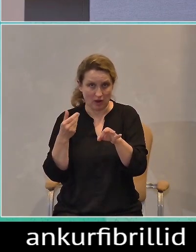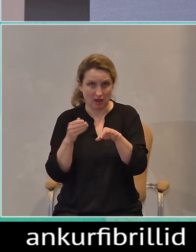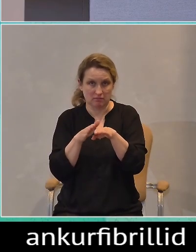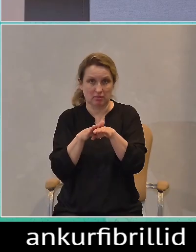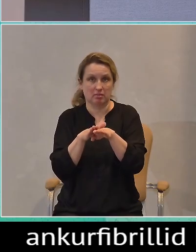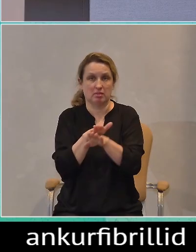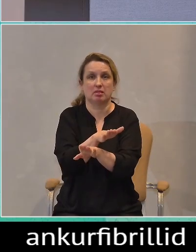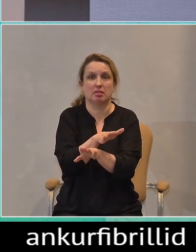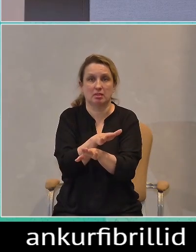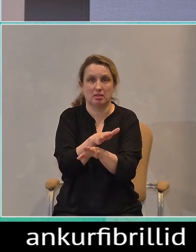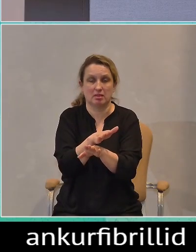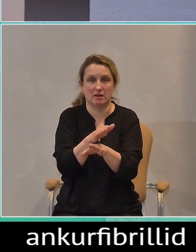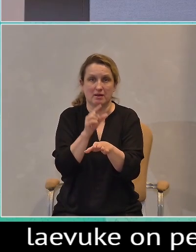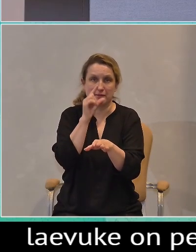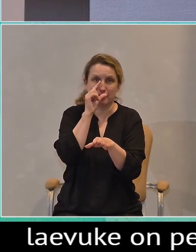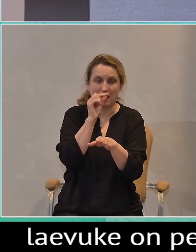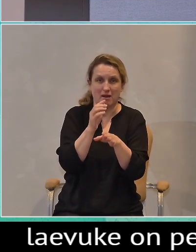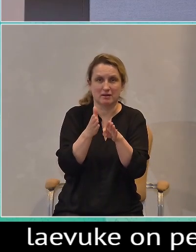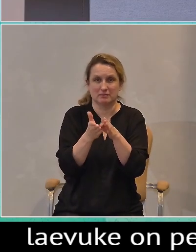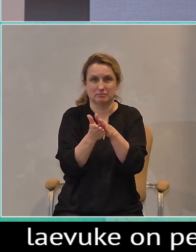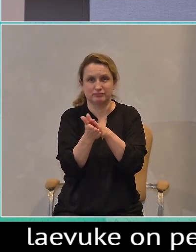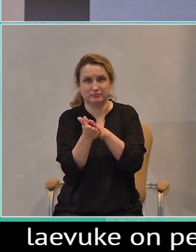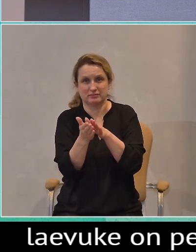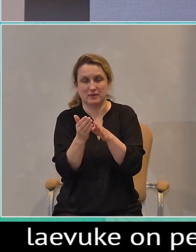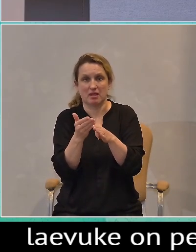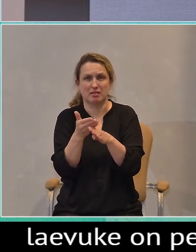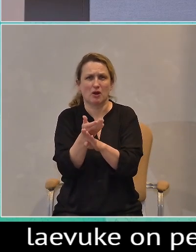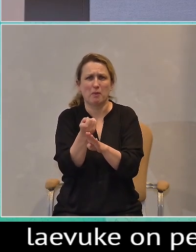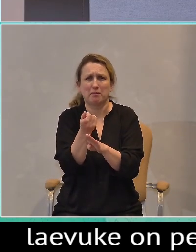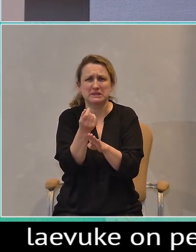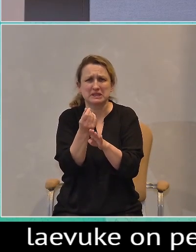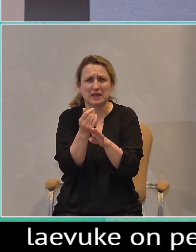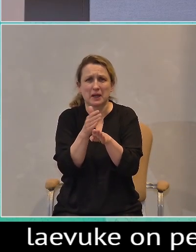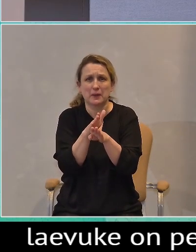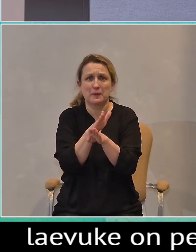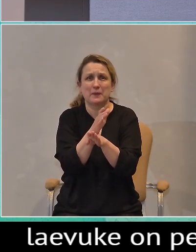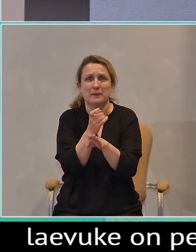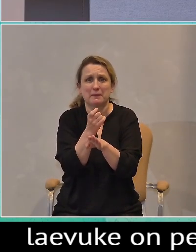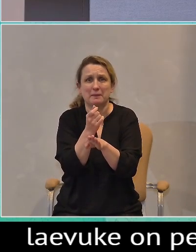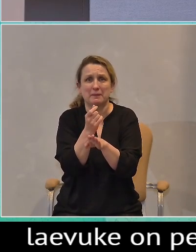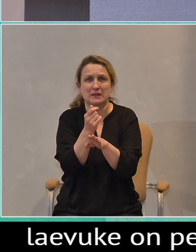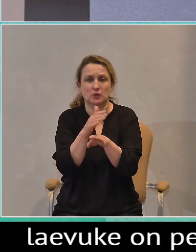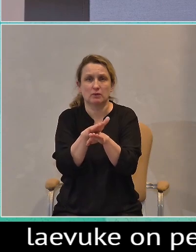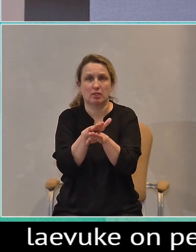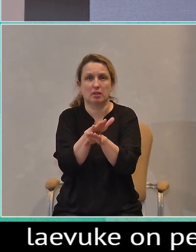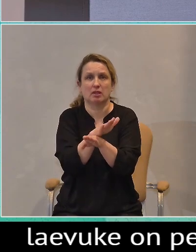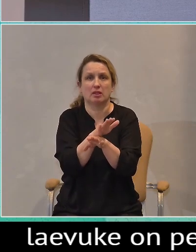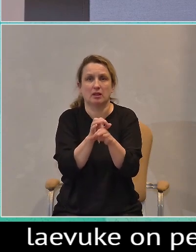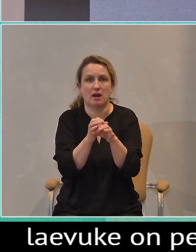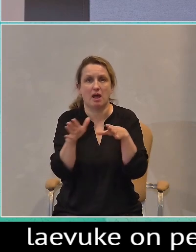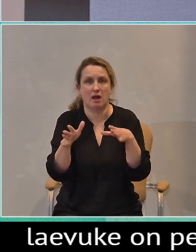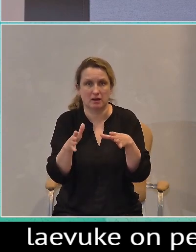irdumine dermast sellise väikse trauma järel, näiteks hõõrumine veidike keskmiselt tugevam